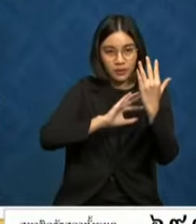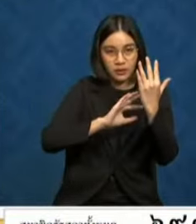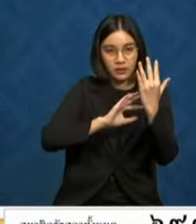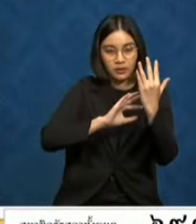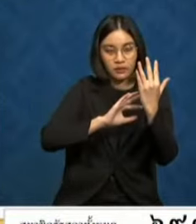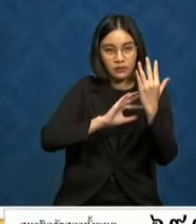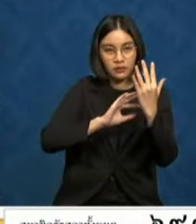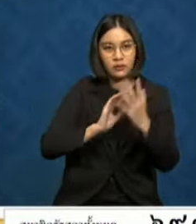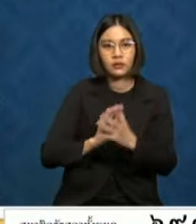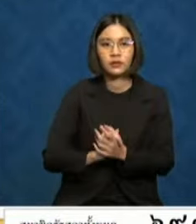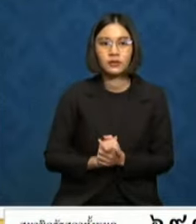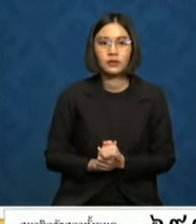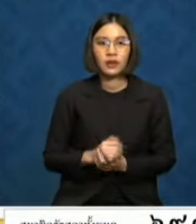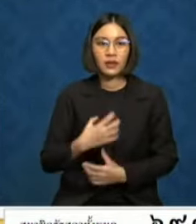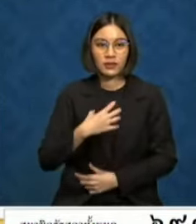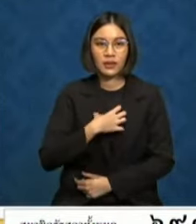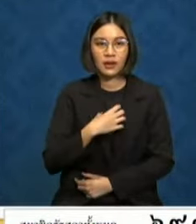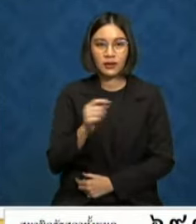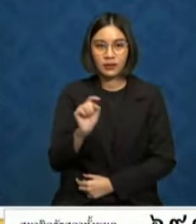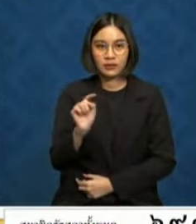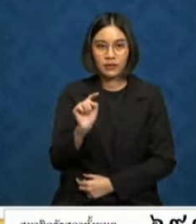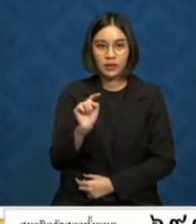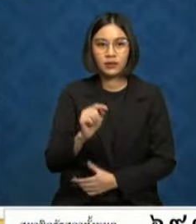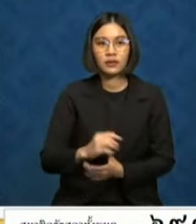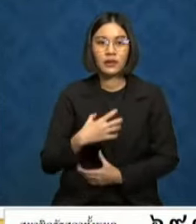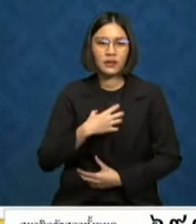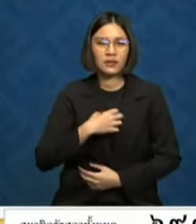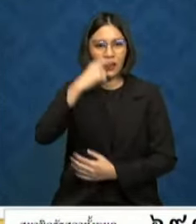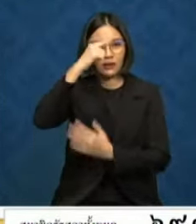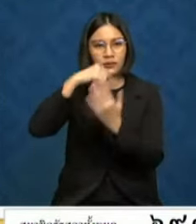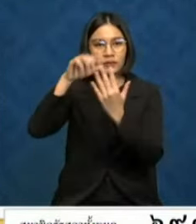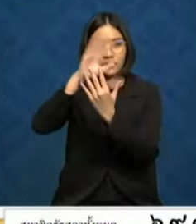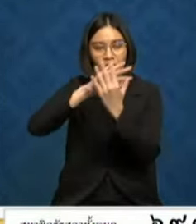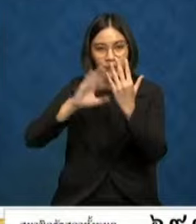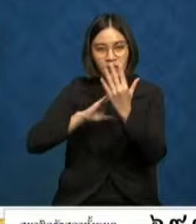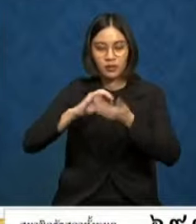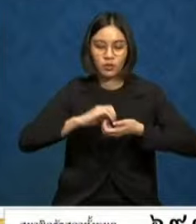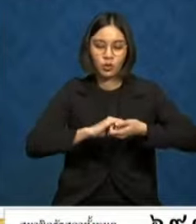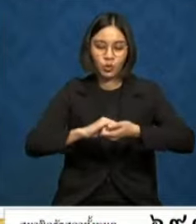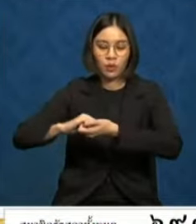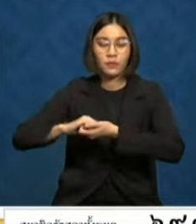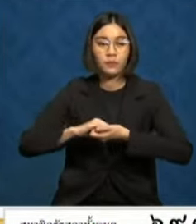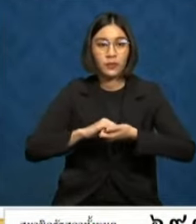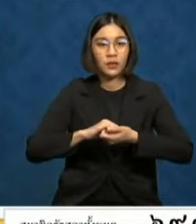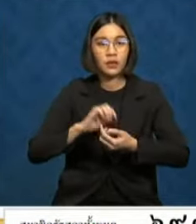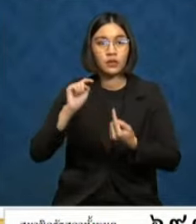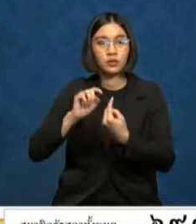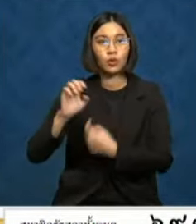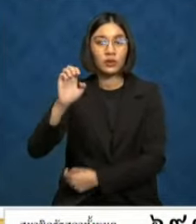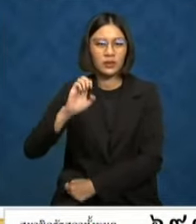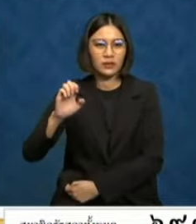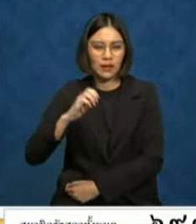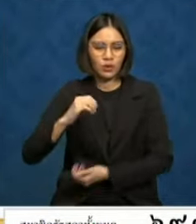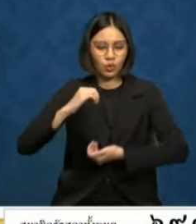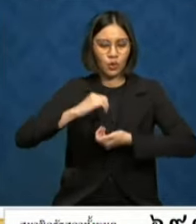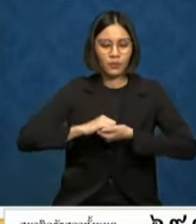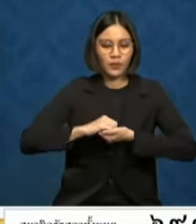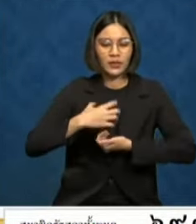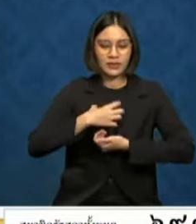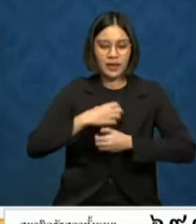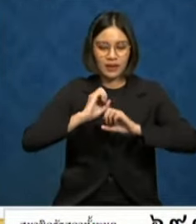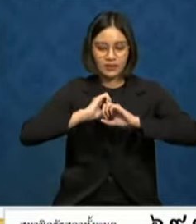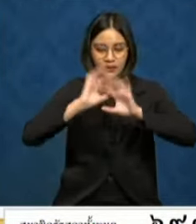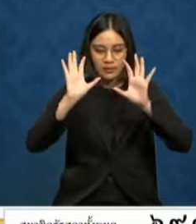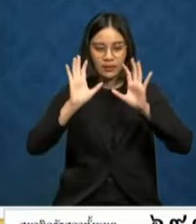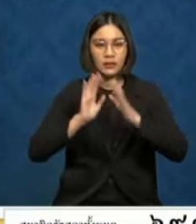และต้องการที่จะเห็นประเทศไทยมีความร่วมมือกับสหภาพยุโรปอย่างเป็นรูปธร